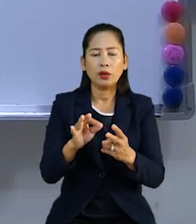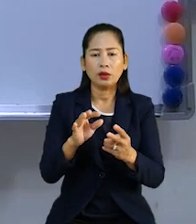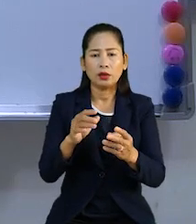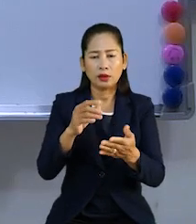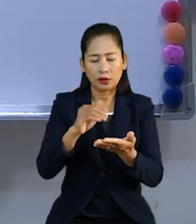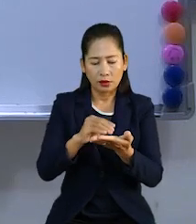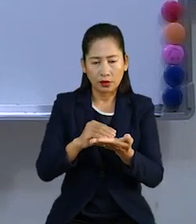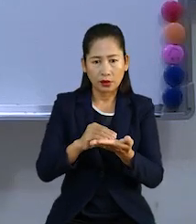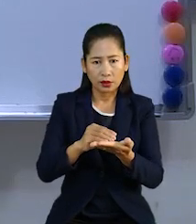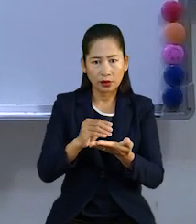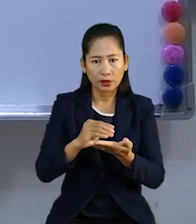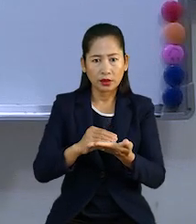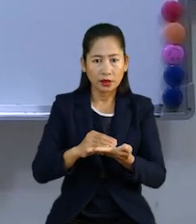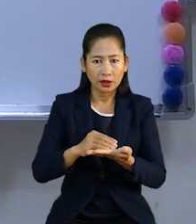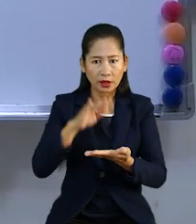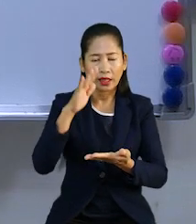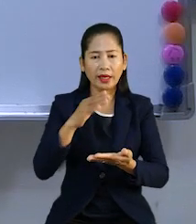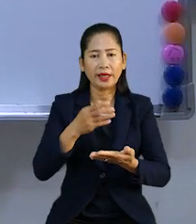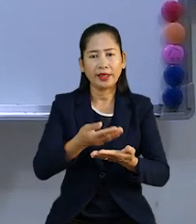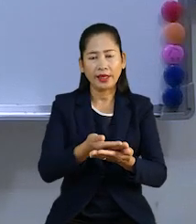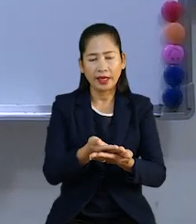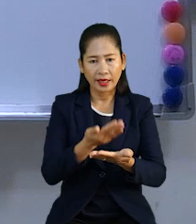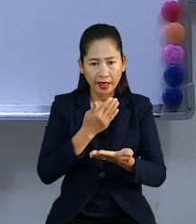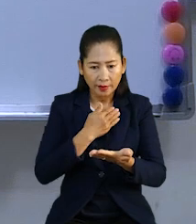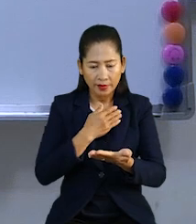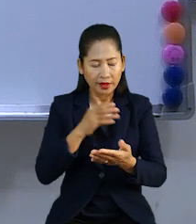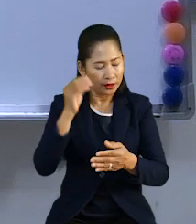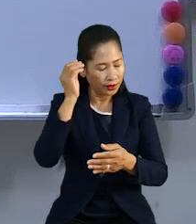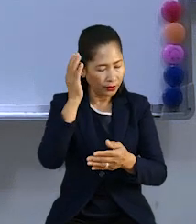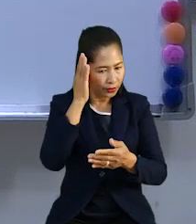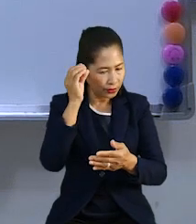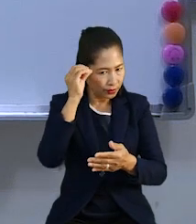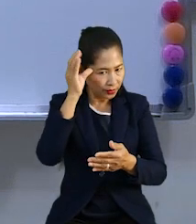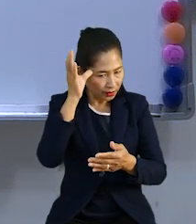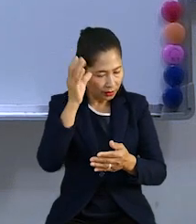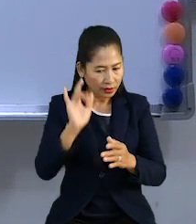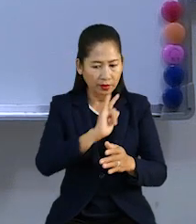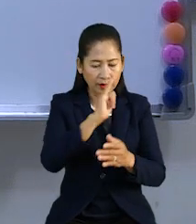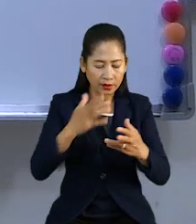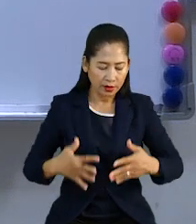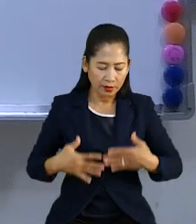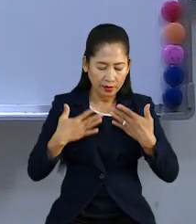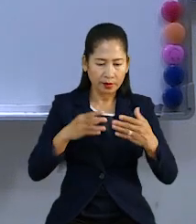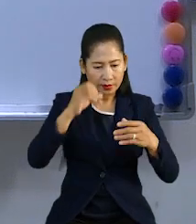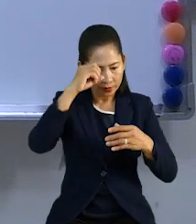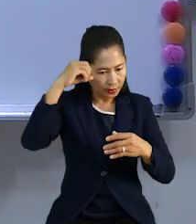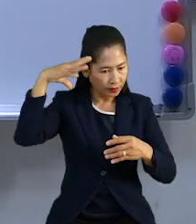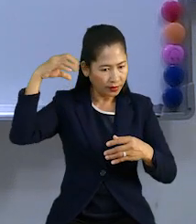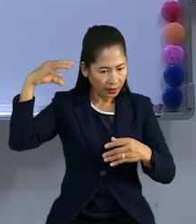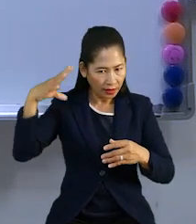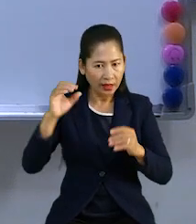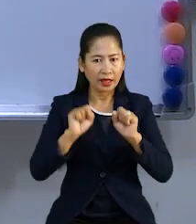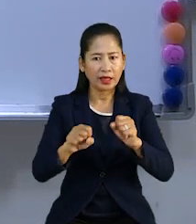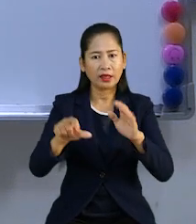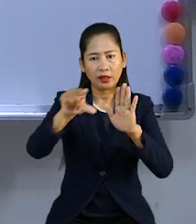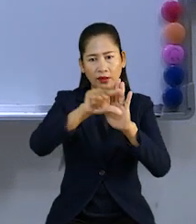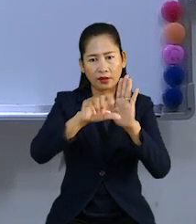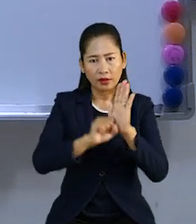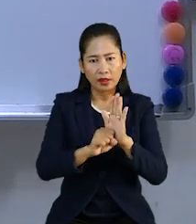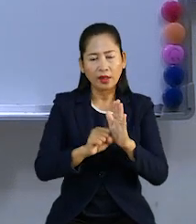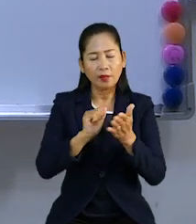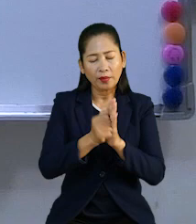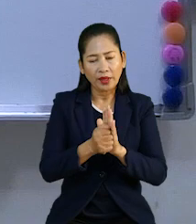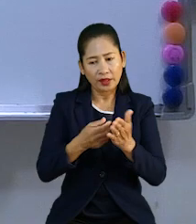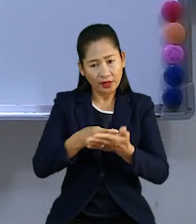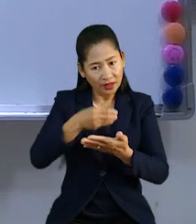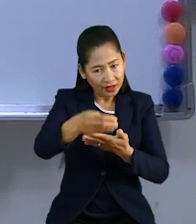nâng lại ạp hai con ai vô chùm này đằng đi từ bà bà nơi khả nông chi phí rùn nơi bà chạm tháng ấy ai cầm nọt bàn tha về